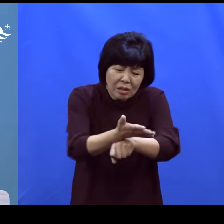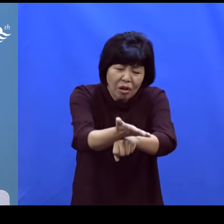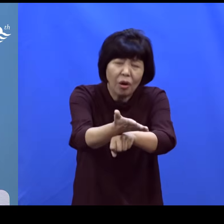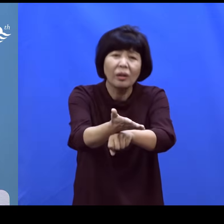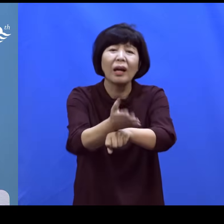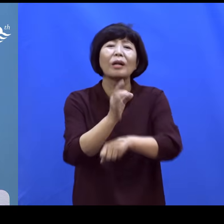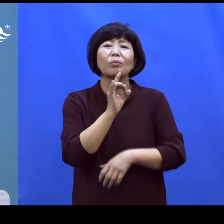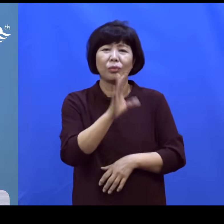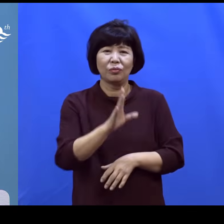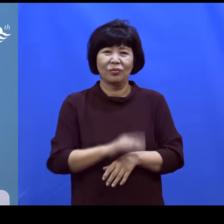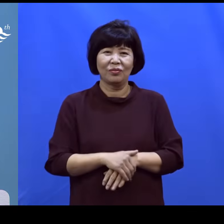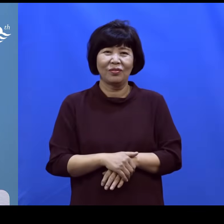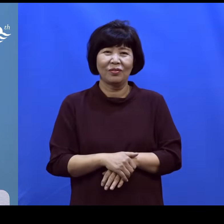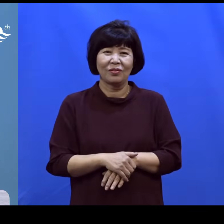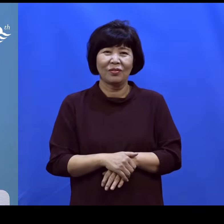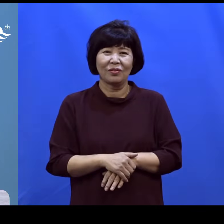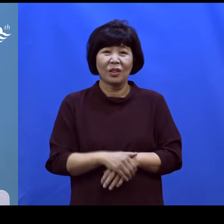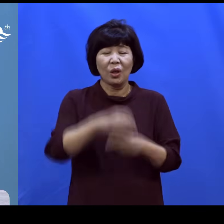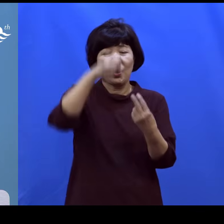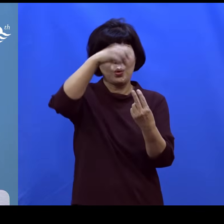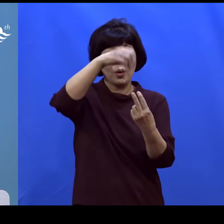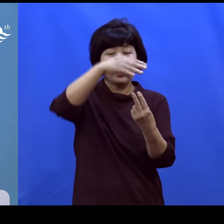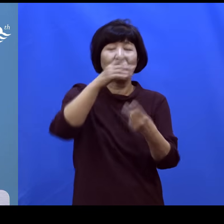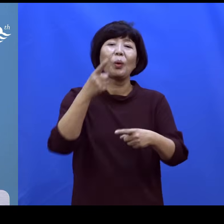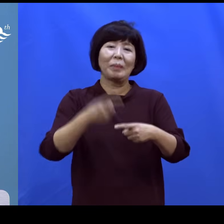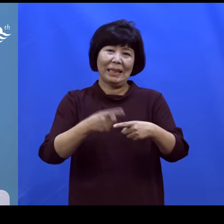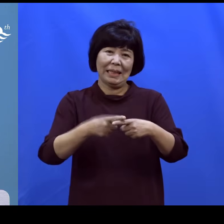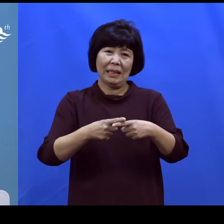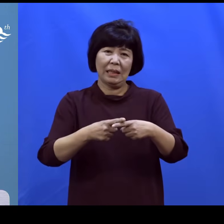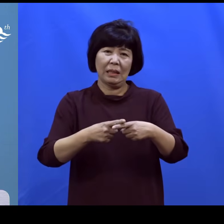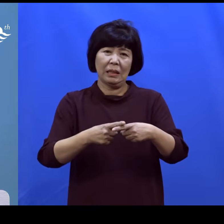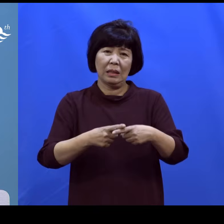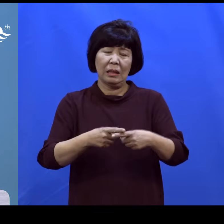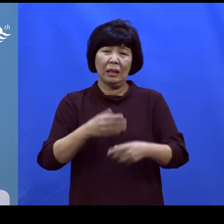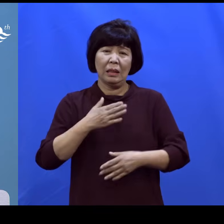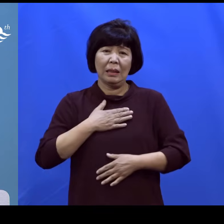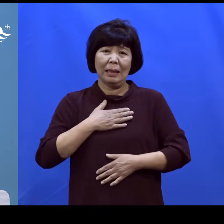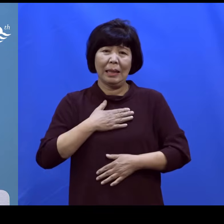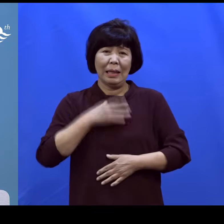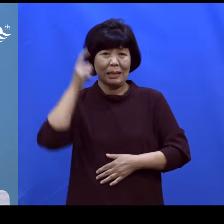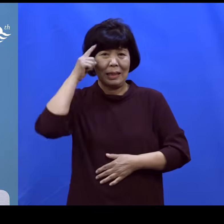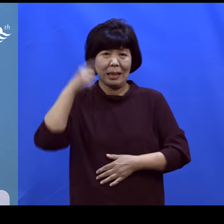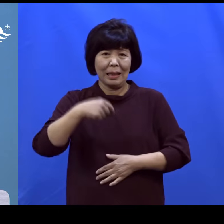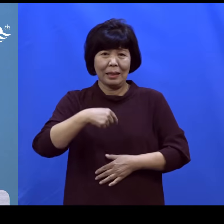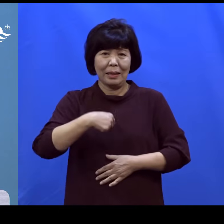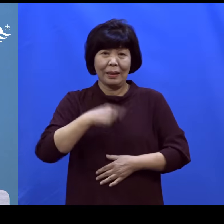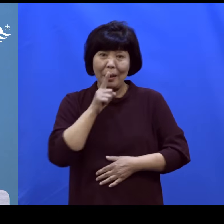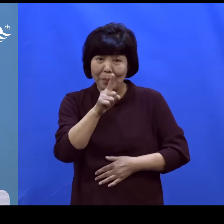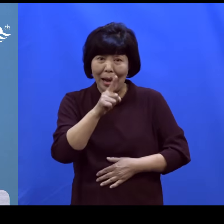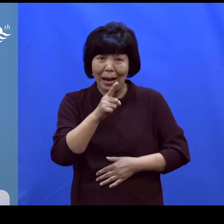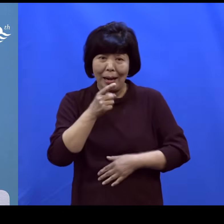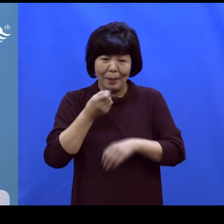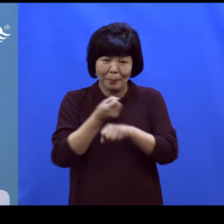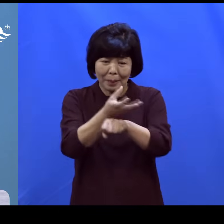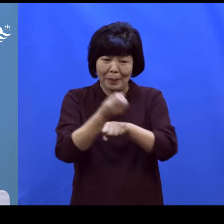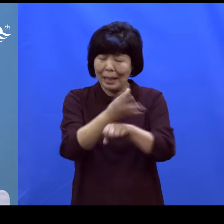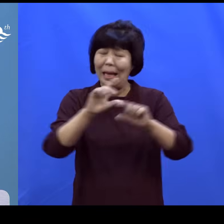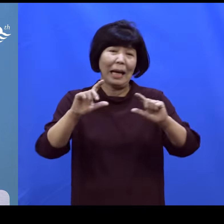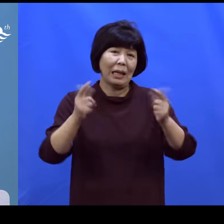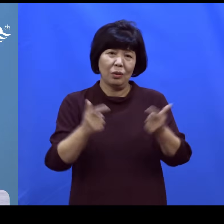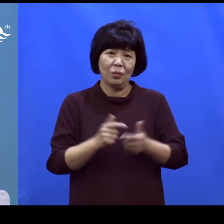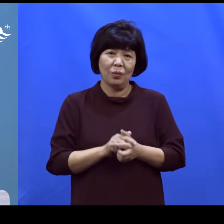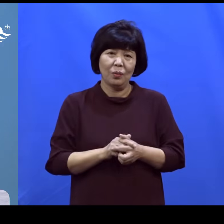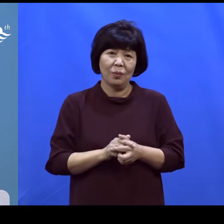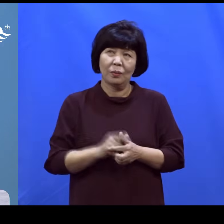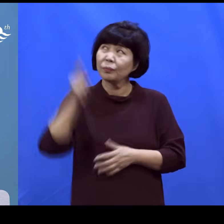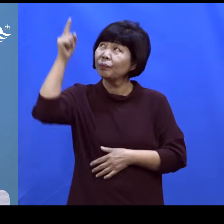겁니다. 요한이 맡은 역할이 바로 그거예요. 그는 메시지가 아니고 메신저라는 거예요. 메신저. 나는 메시지가 아니라 메신저의